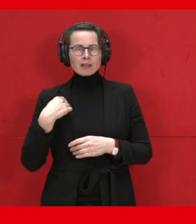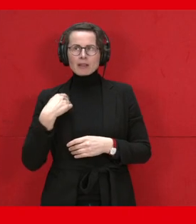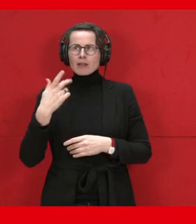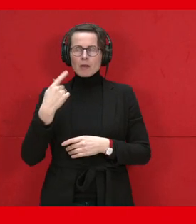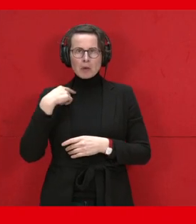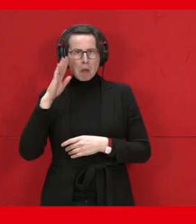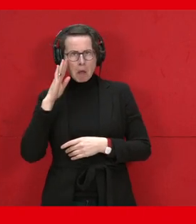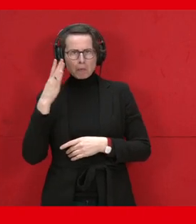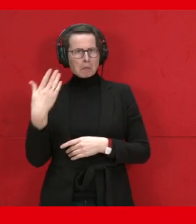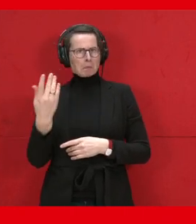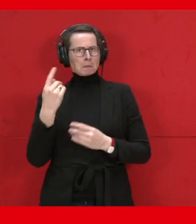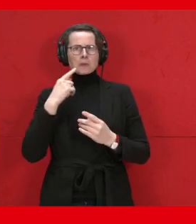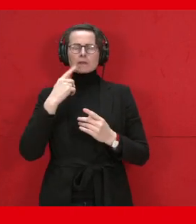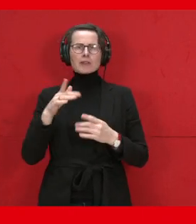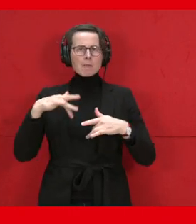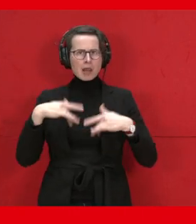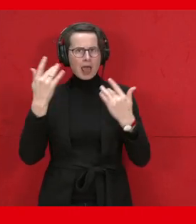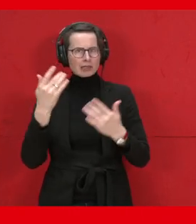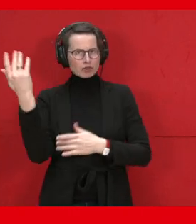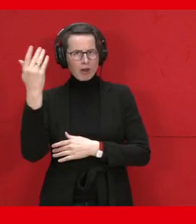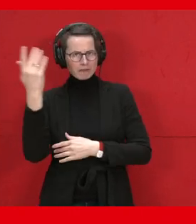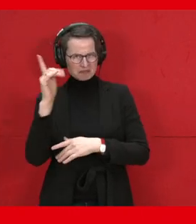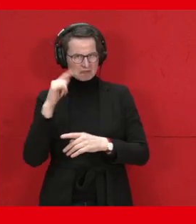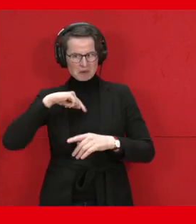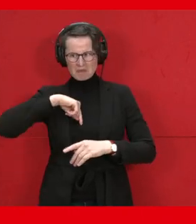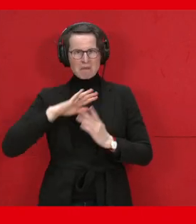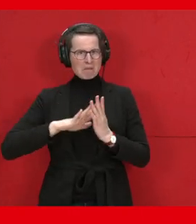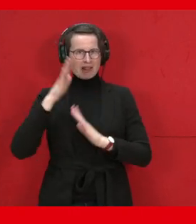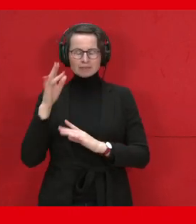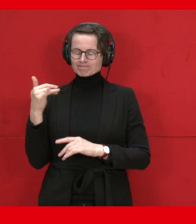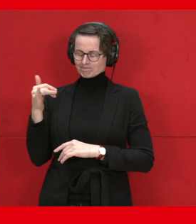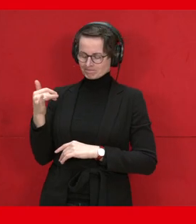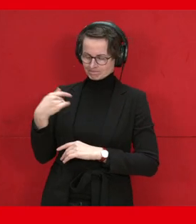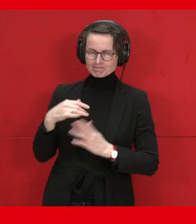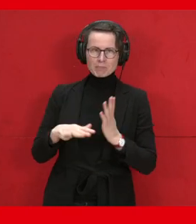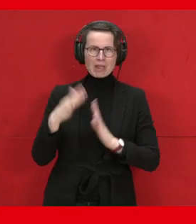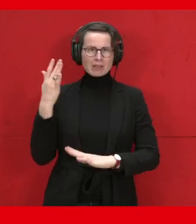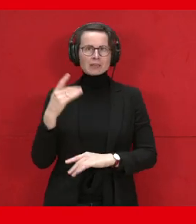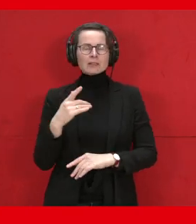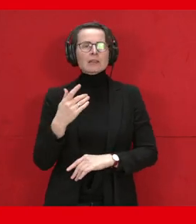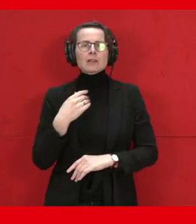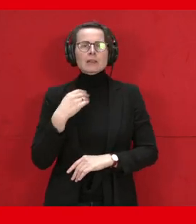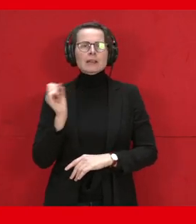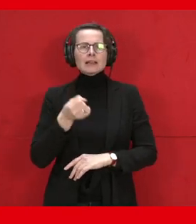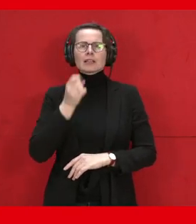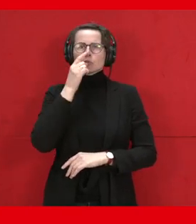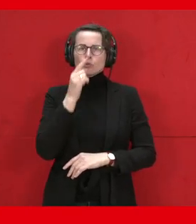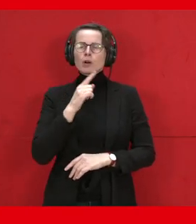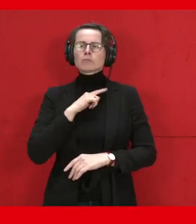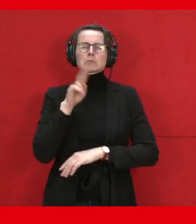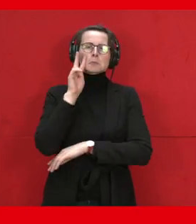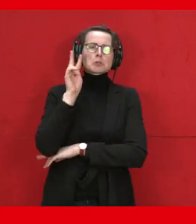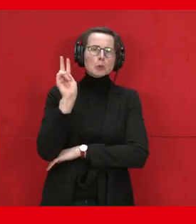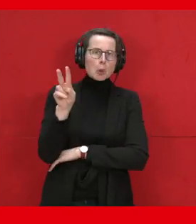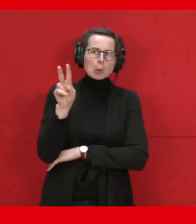im Herzen liegt. Sie brennen dafür. Ich brenne dafür. Ich glaube auch, dass wir wegkommen müssen von dem Attentismus, vom Zugucken, was wir alles